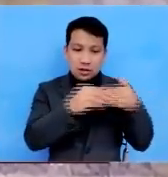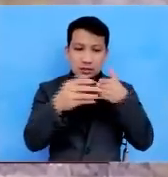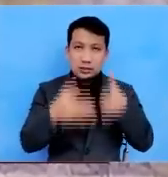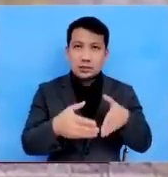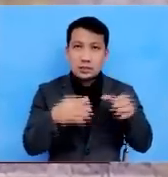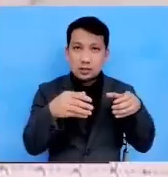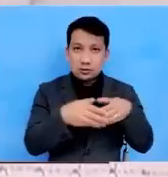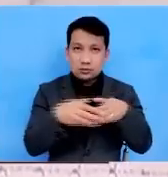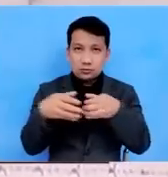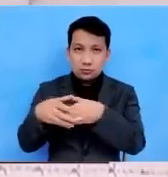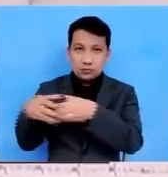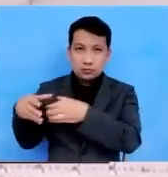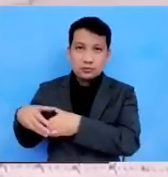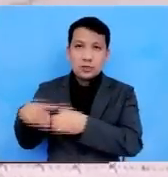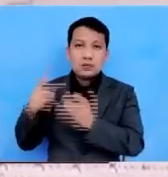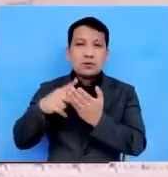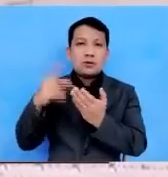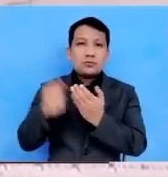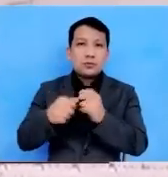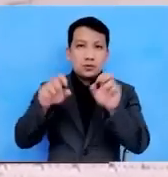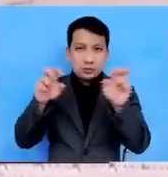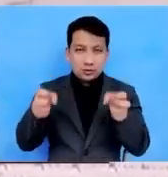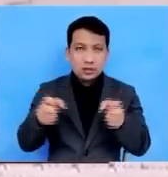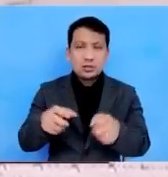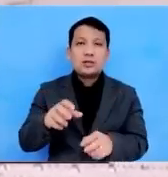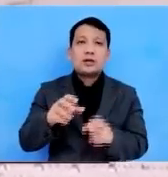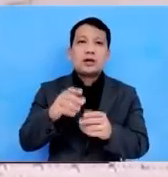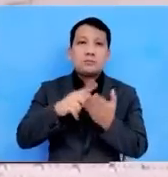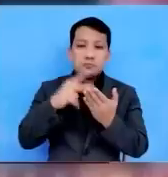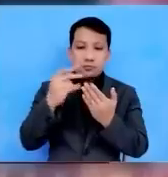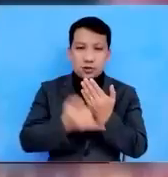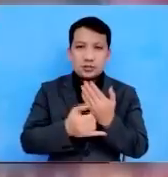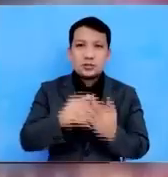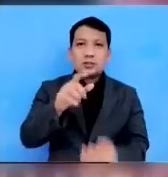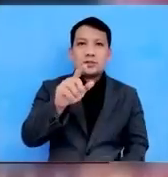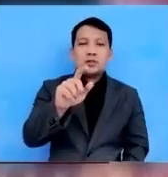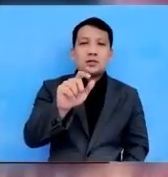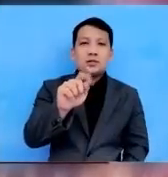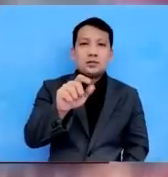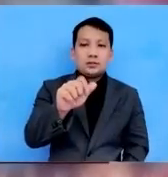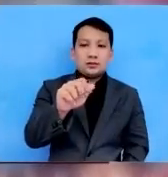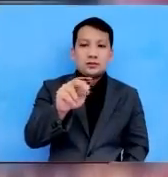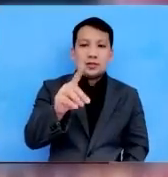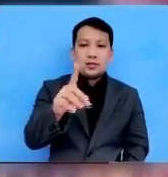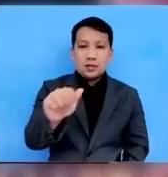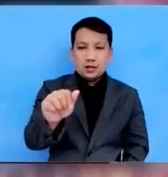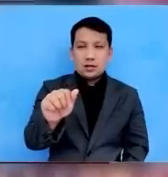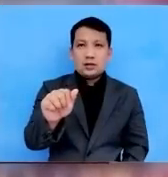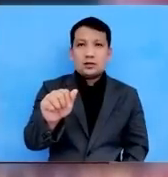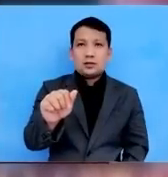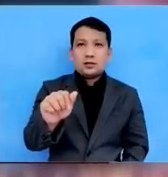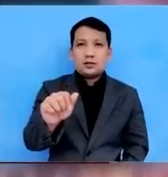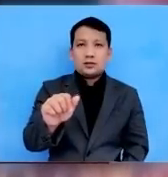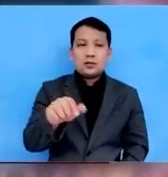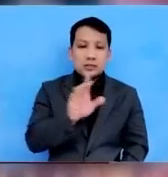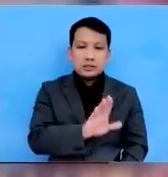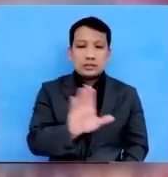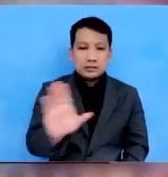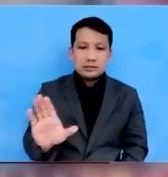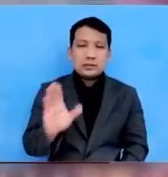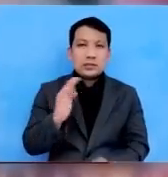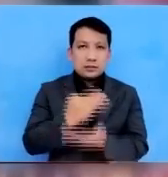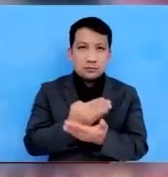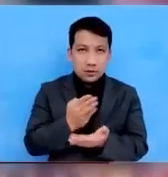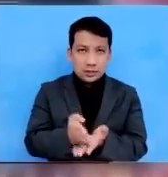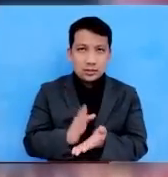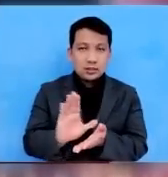isang project para sa tinawag nilang tanda. Yan ang tigumalaw, sila pa nag-funding nila, gastos pa sila. Ang pangako na